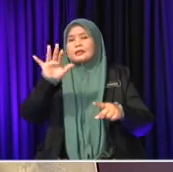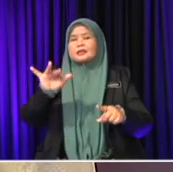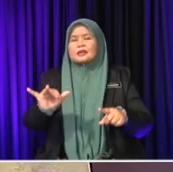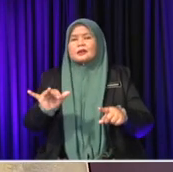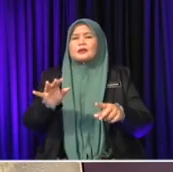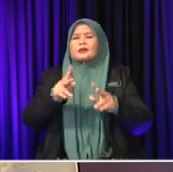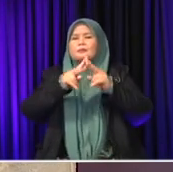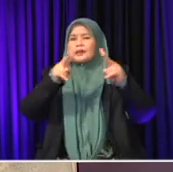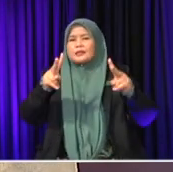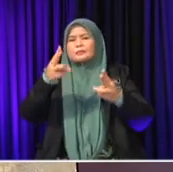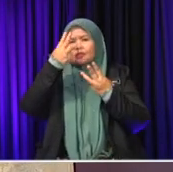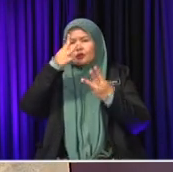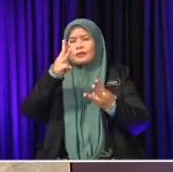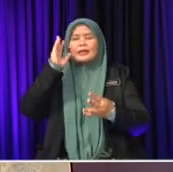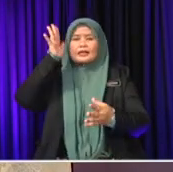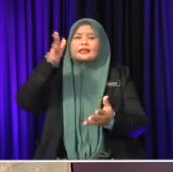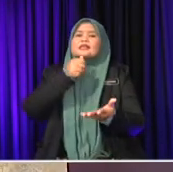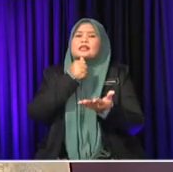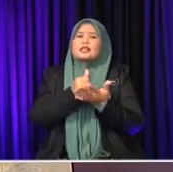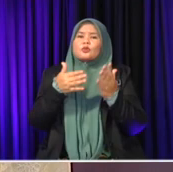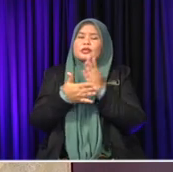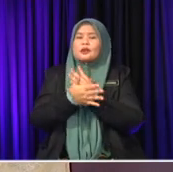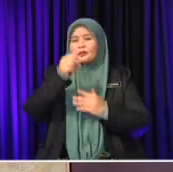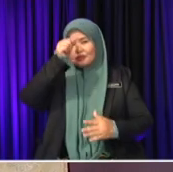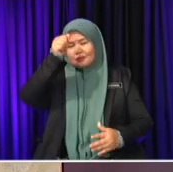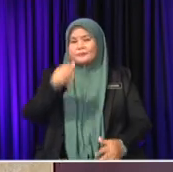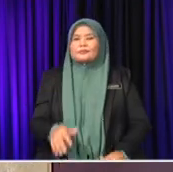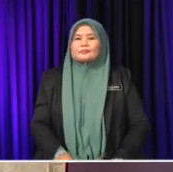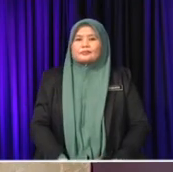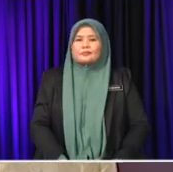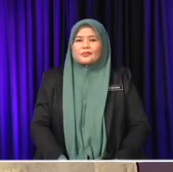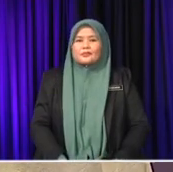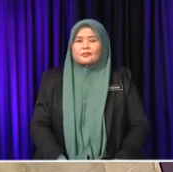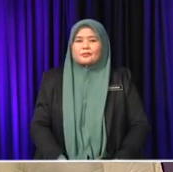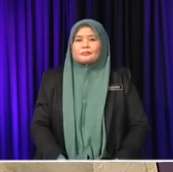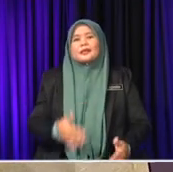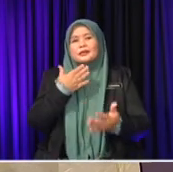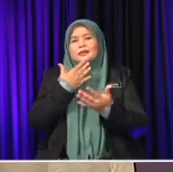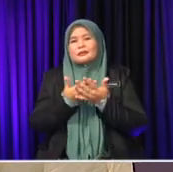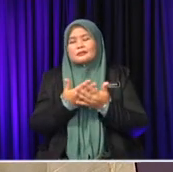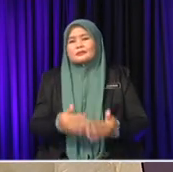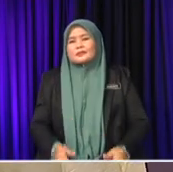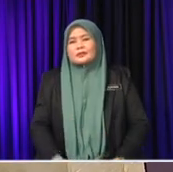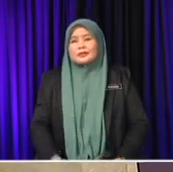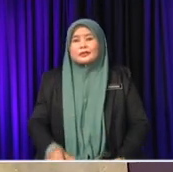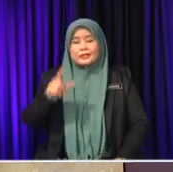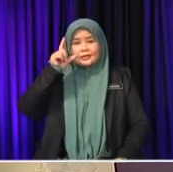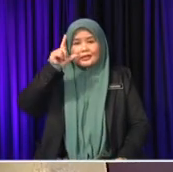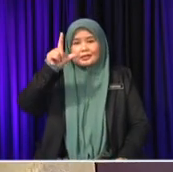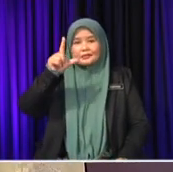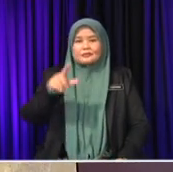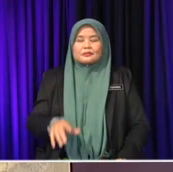bertakwalah yang akan dinilai oleh Allah subhanahu wa ta'ala oke baiklah Mari kita lihatnya